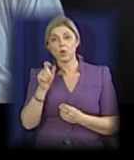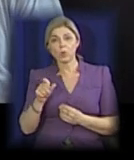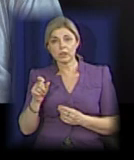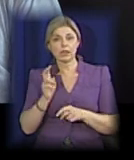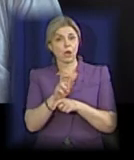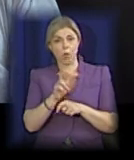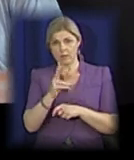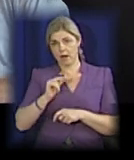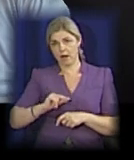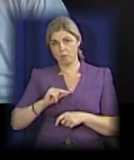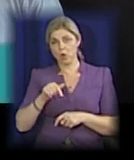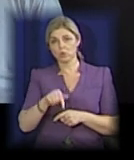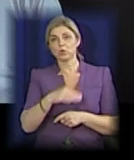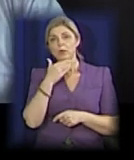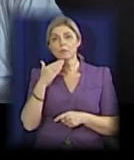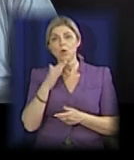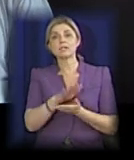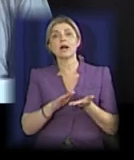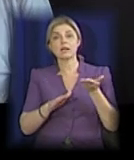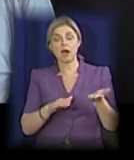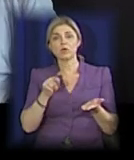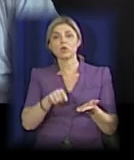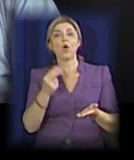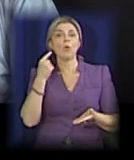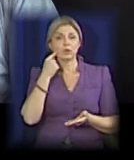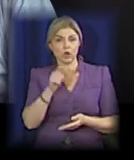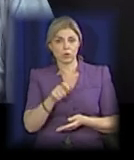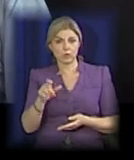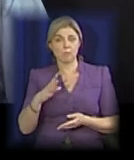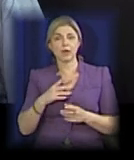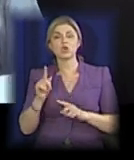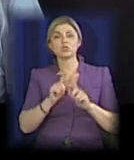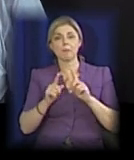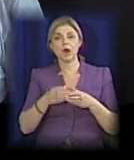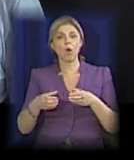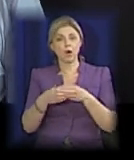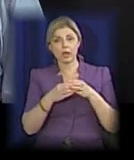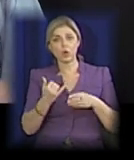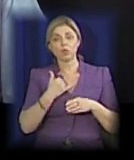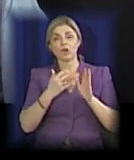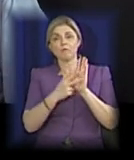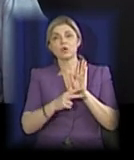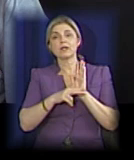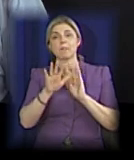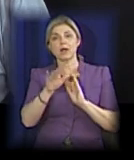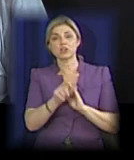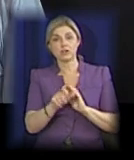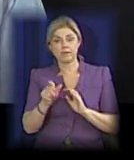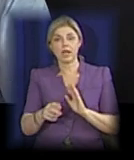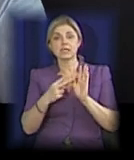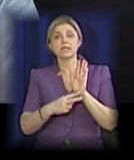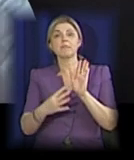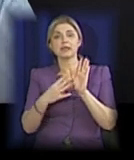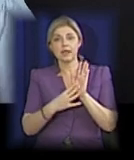дуже багато заяв. Він ображає людей. Було зібрання колективу, нас 85 чоловік, 79 проголосували за те,